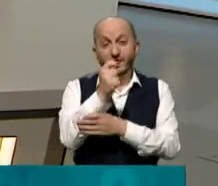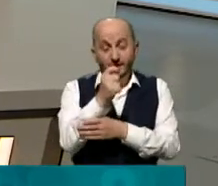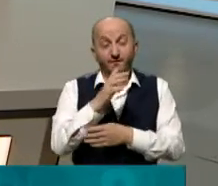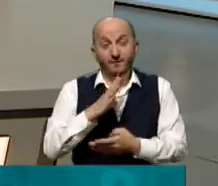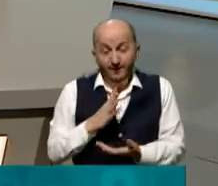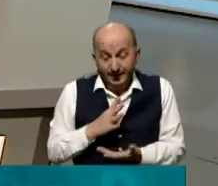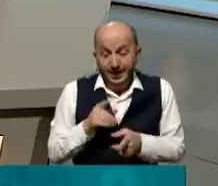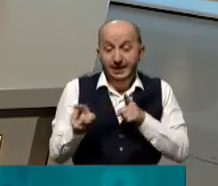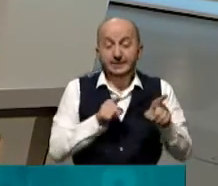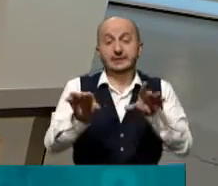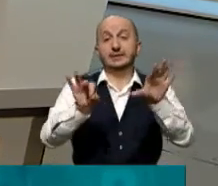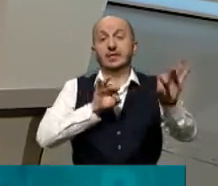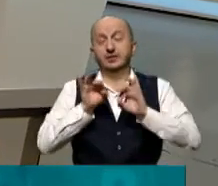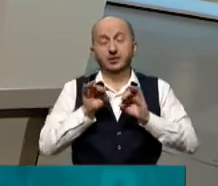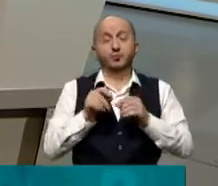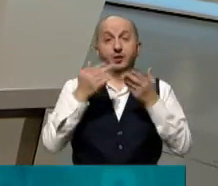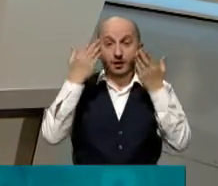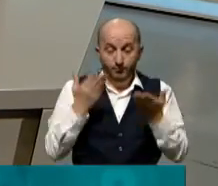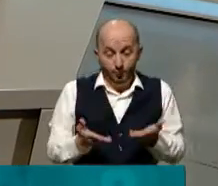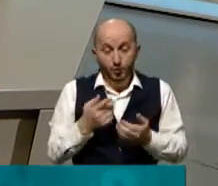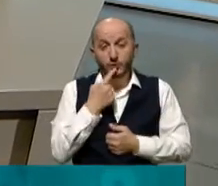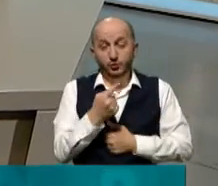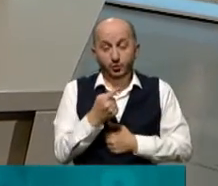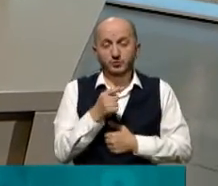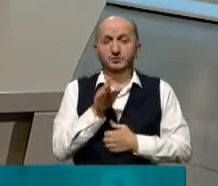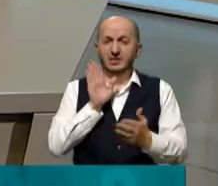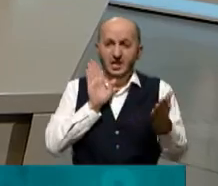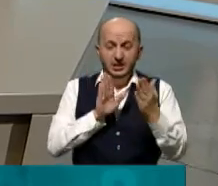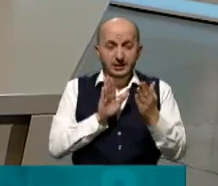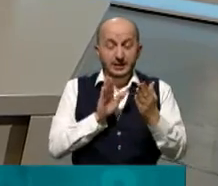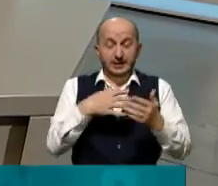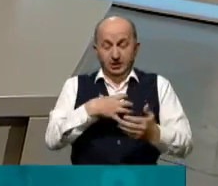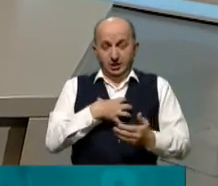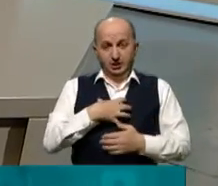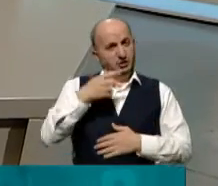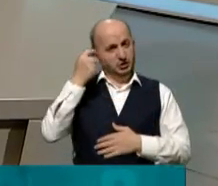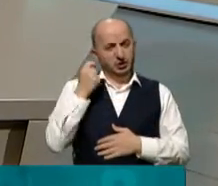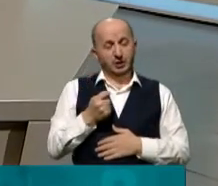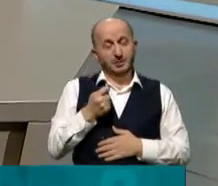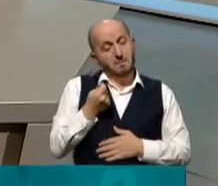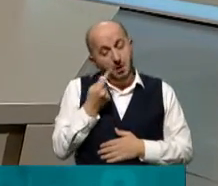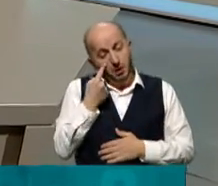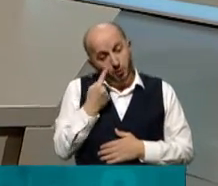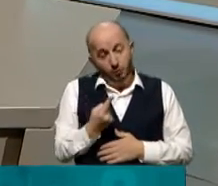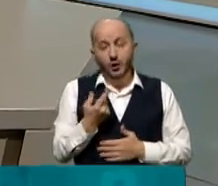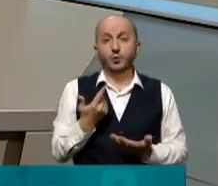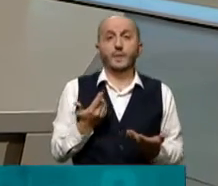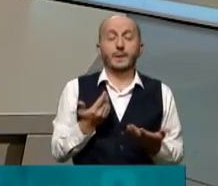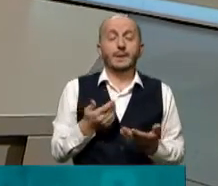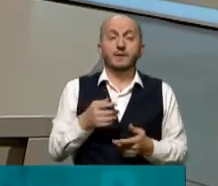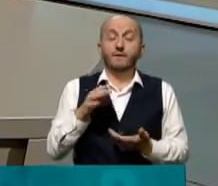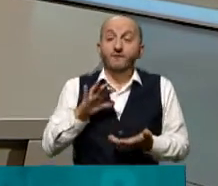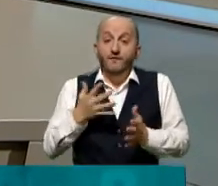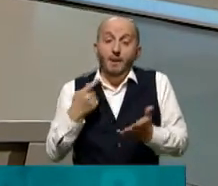Hangisi karşıdan tercih ederse? Buna biz icap diyoruz. Karşıdaki de kendi şartlarına göre, para durumuna göre ya